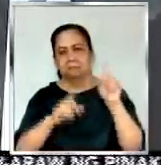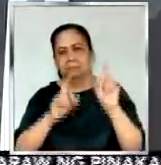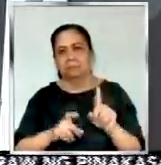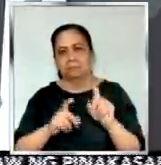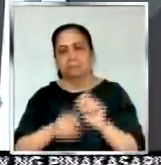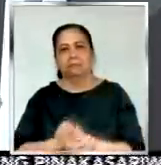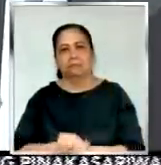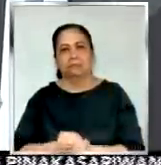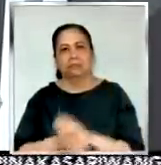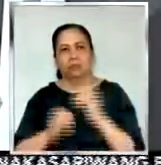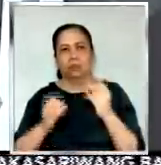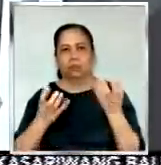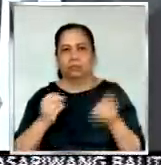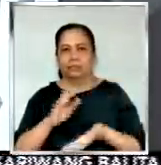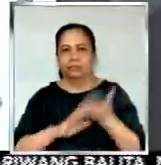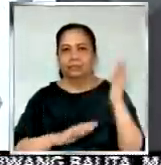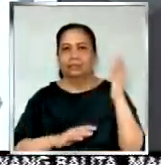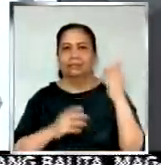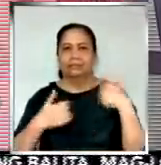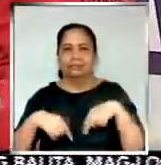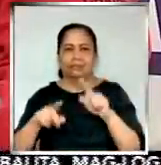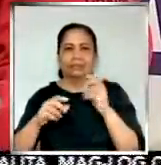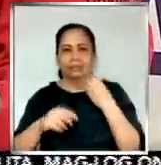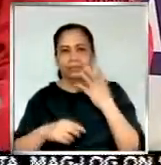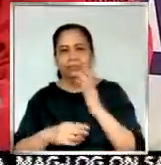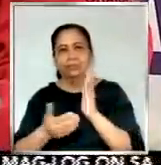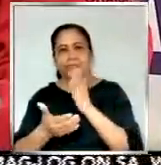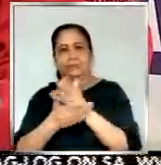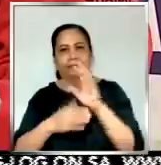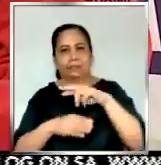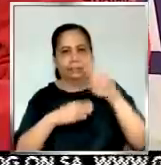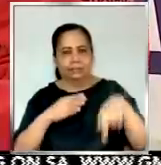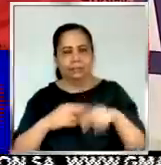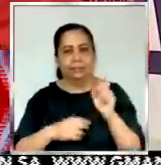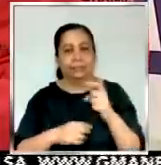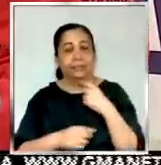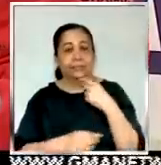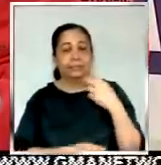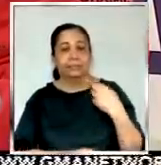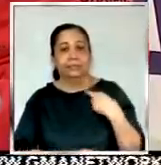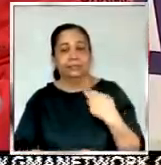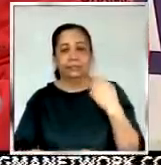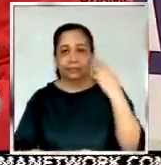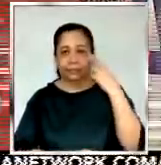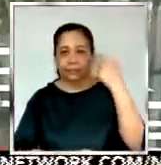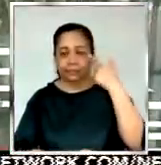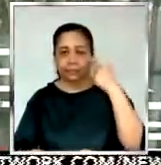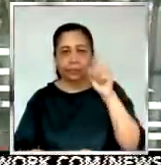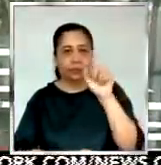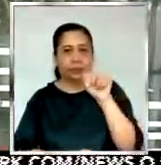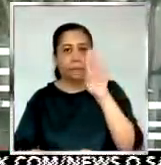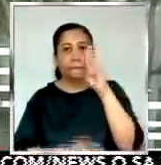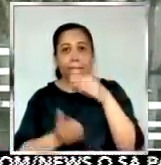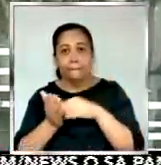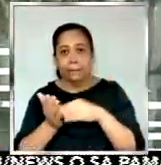yun malaman kagad kung yung resulta. Sabi ni Gordon, umabot na sa 1.1 billion pesos ang utang ng PhilHealth sa